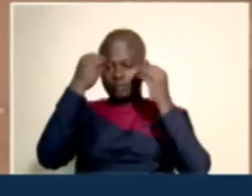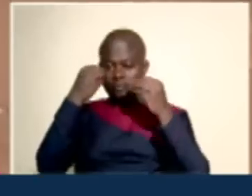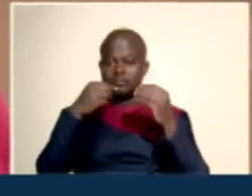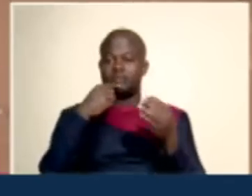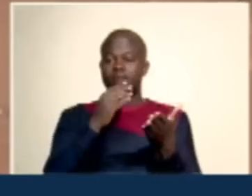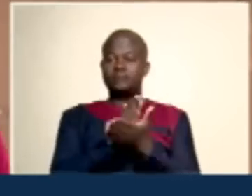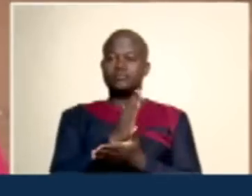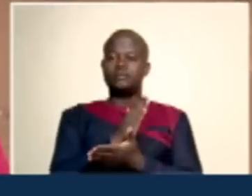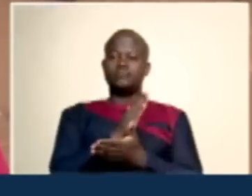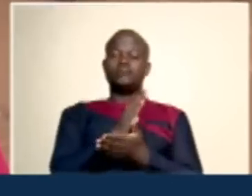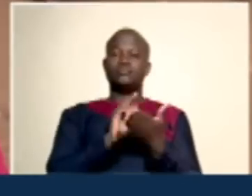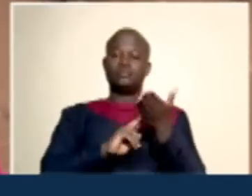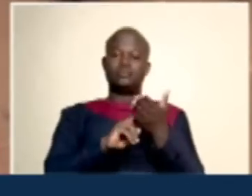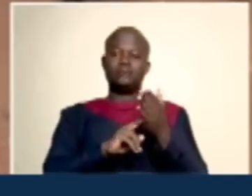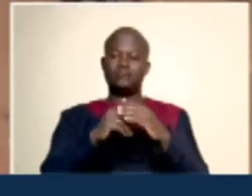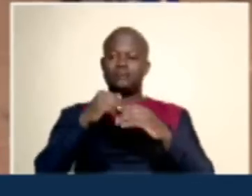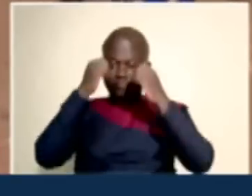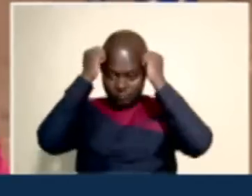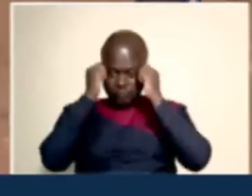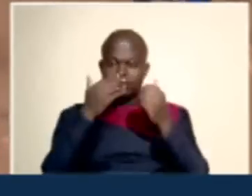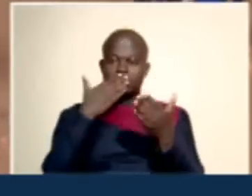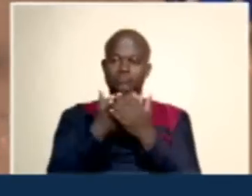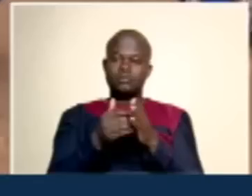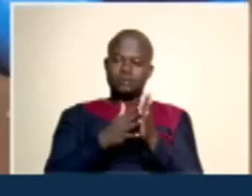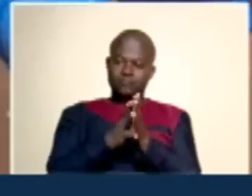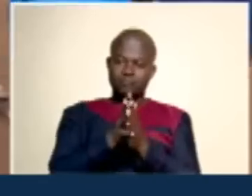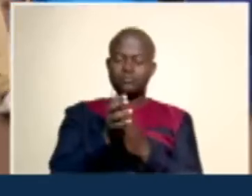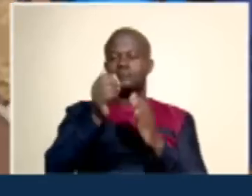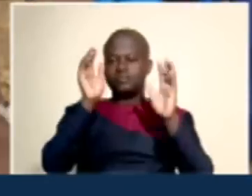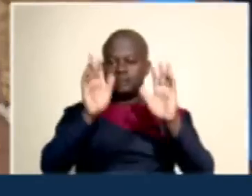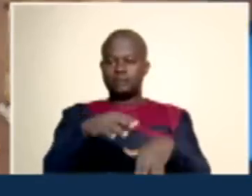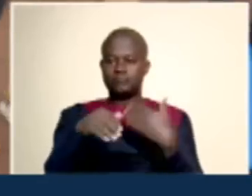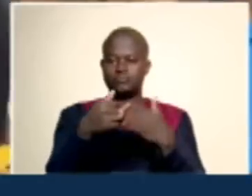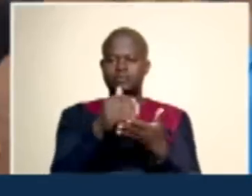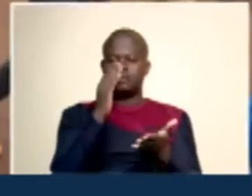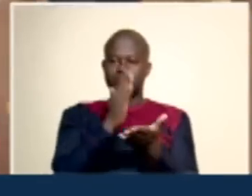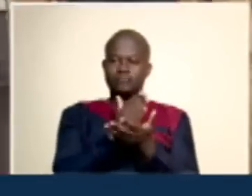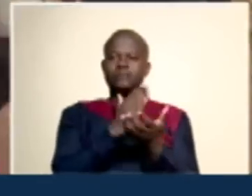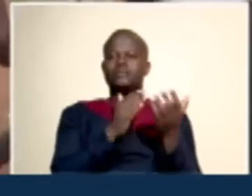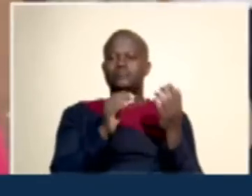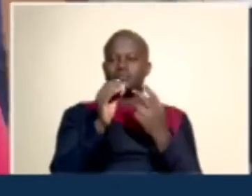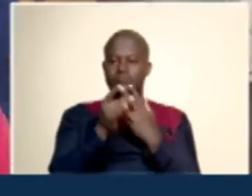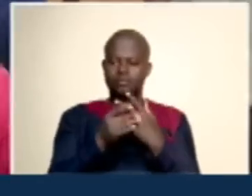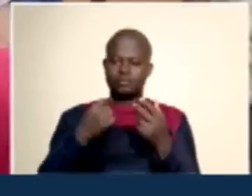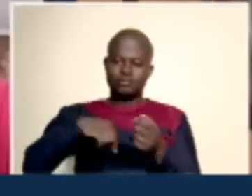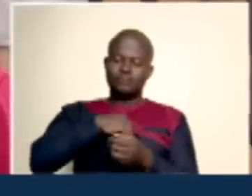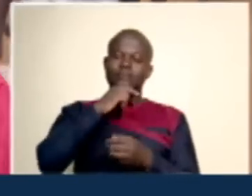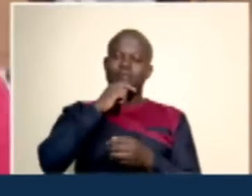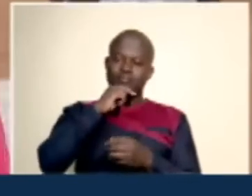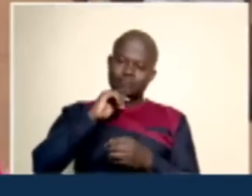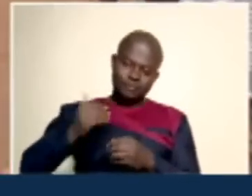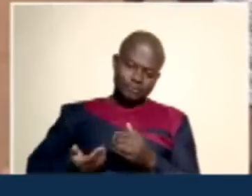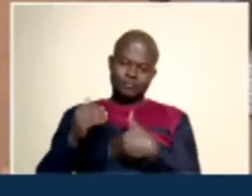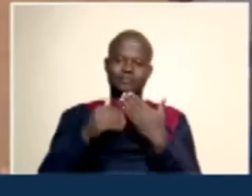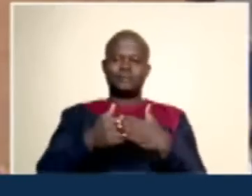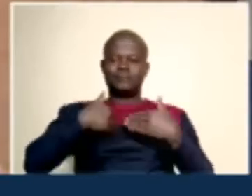n'ibyo ukwesha gakinjiza ari byiza byame byo gushoreraho ngaho abiri kare ko bona rihanye bunashatse n'umugore wanjye tubanye neza nta kibazo bakimbwa